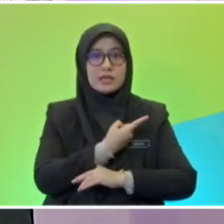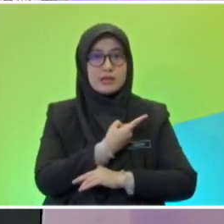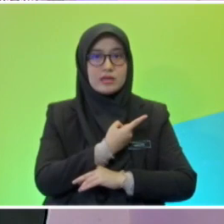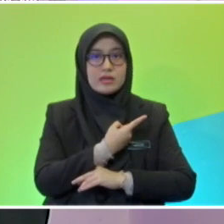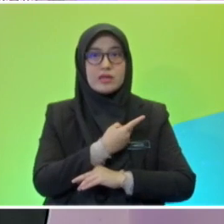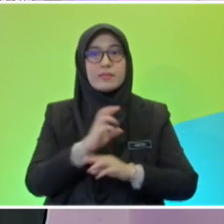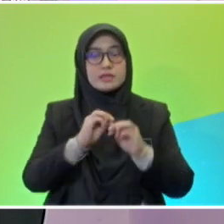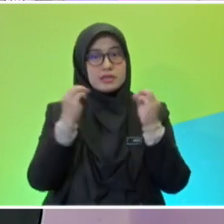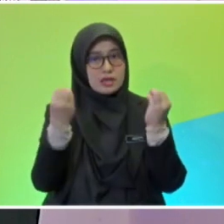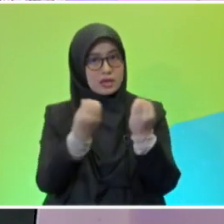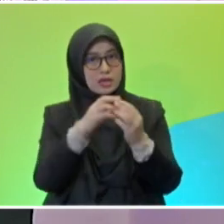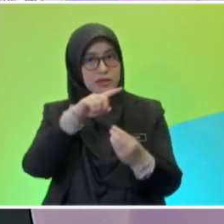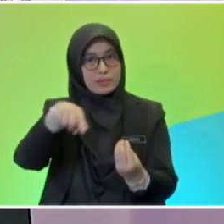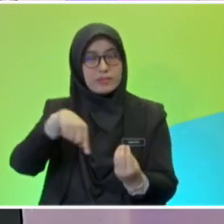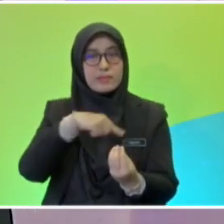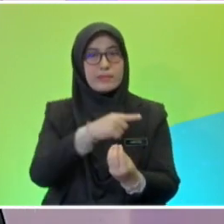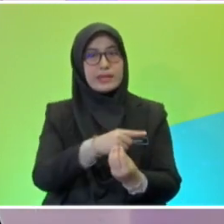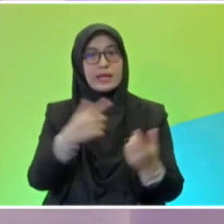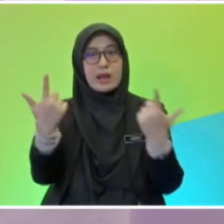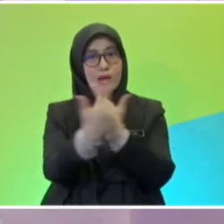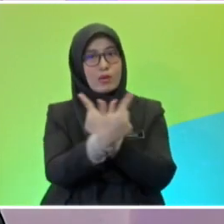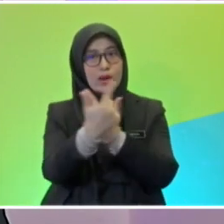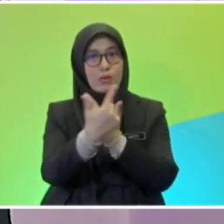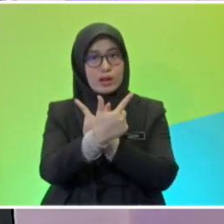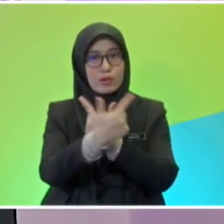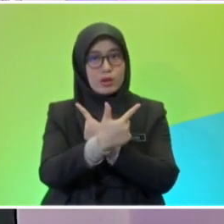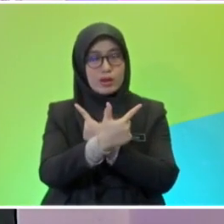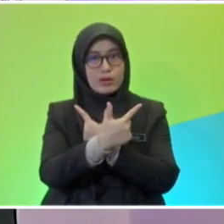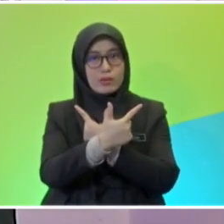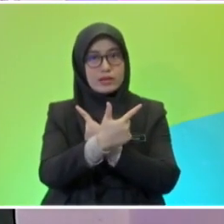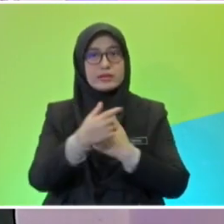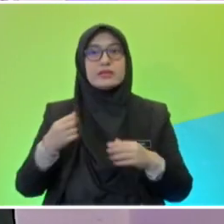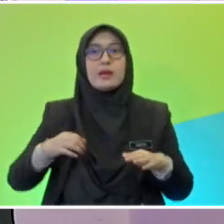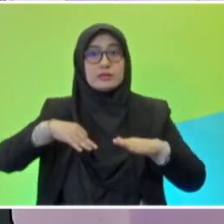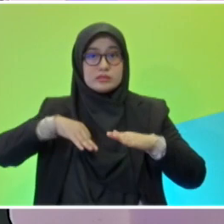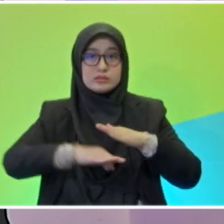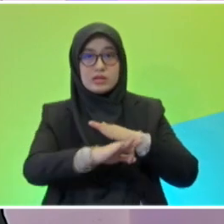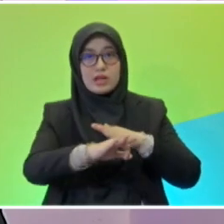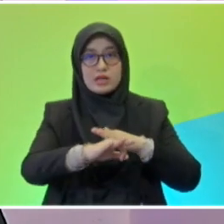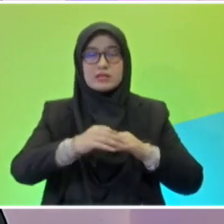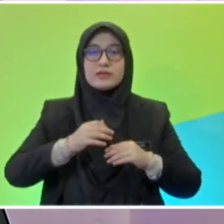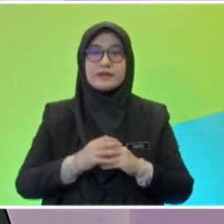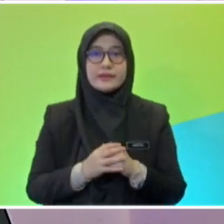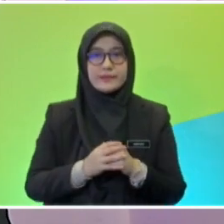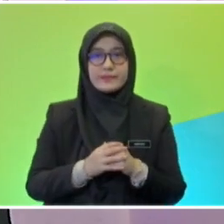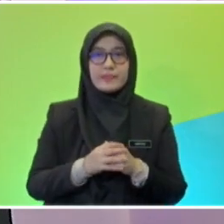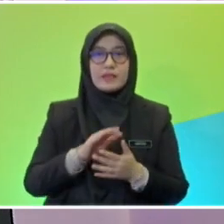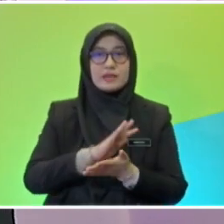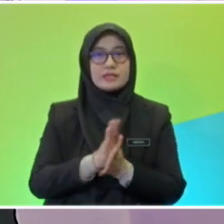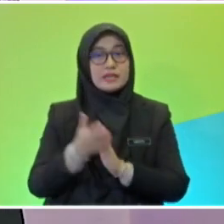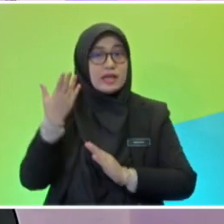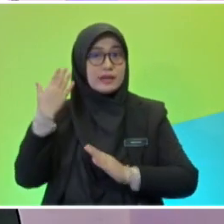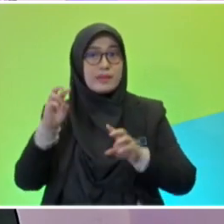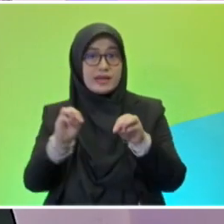bersenjata itu yang tadi lagi ada tugas kumpul uang Mungkin dia tadi tua